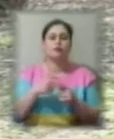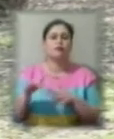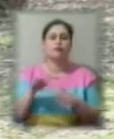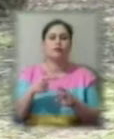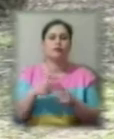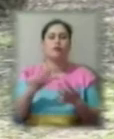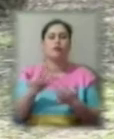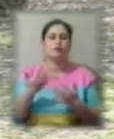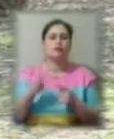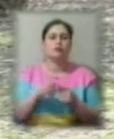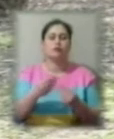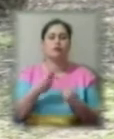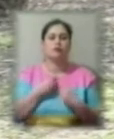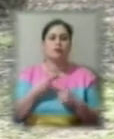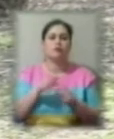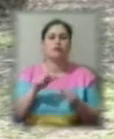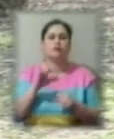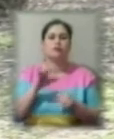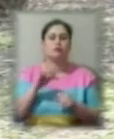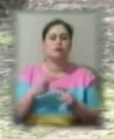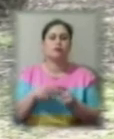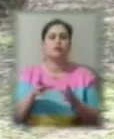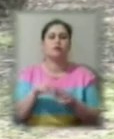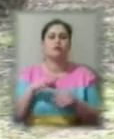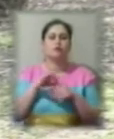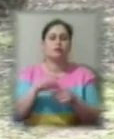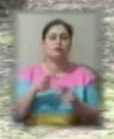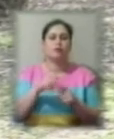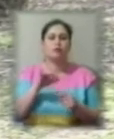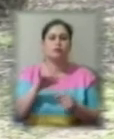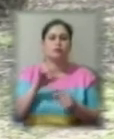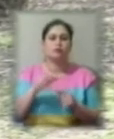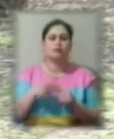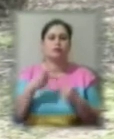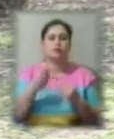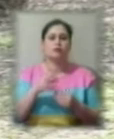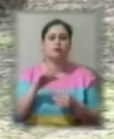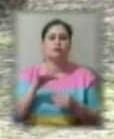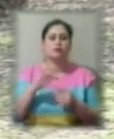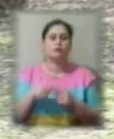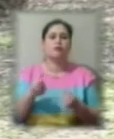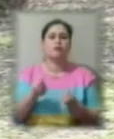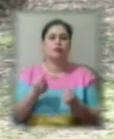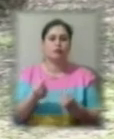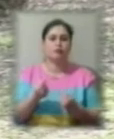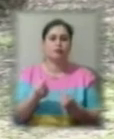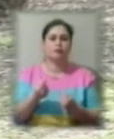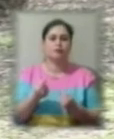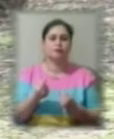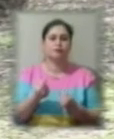мені, Станіславу, коли ми разом проходили по судовому процесу, надали достатньо серйозну підтримку. От. І